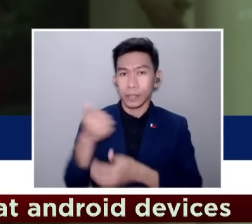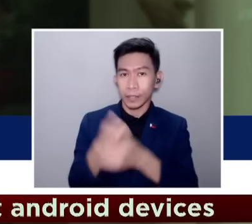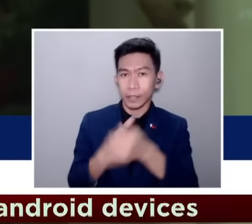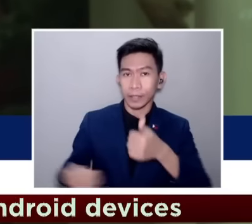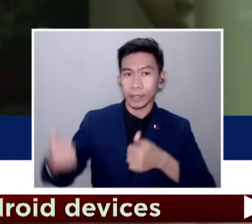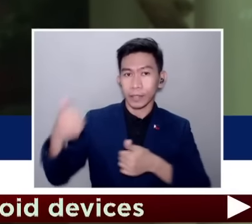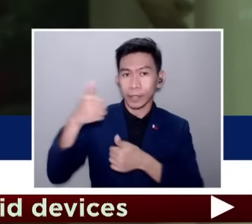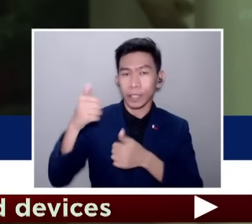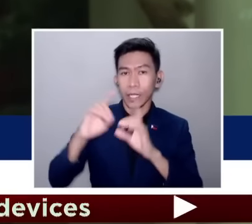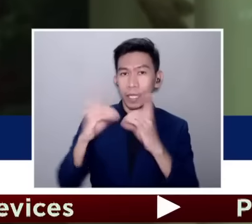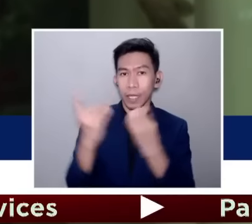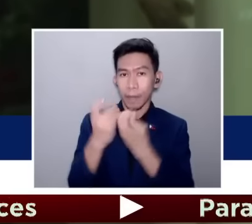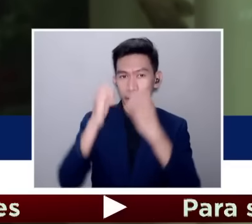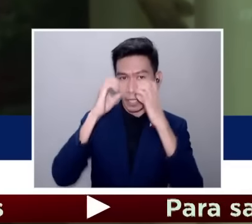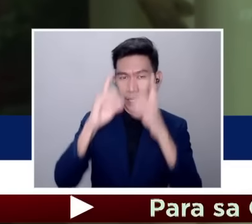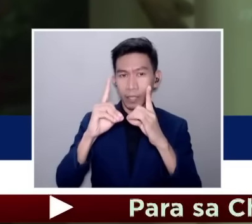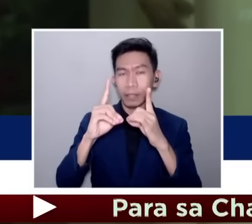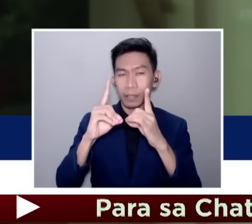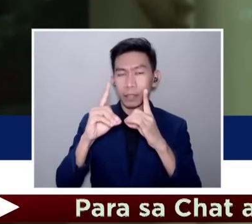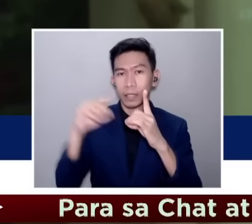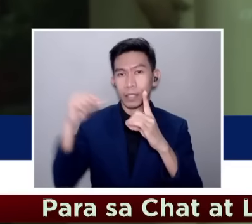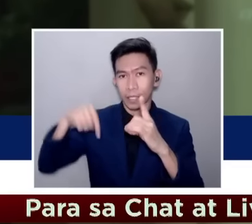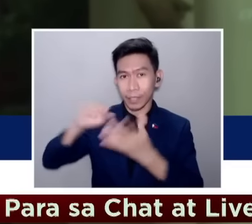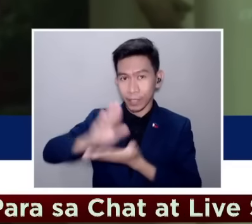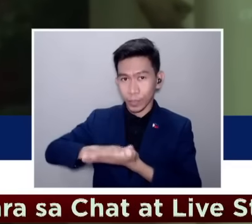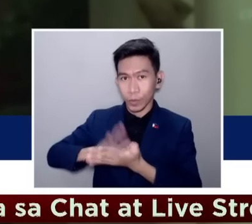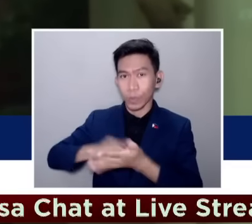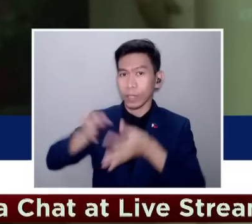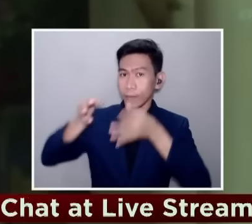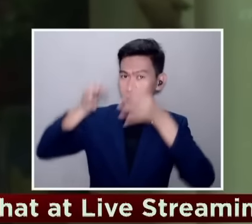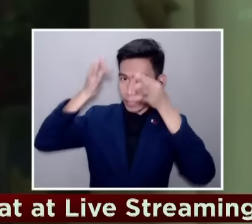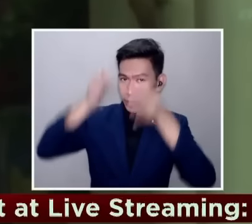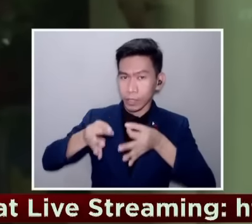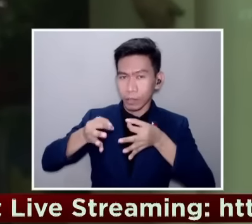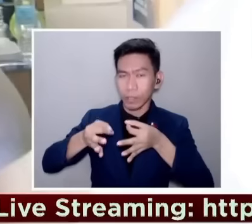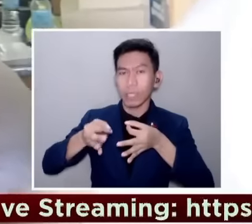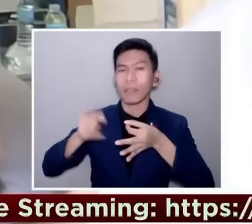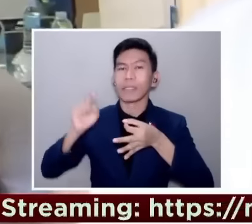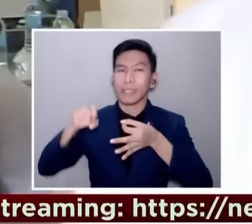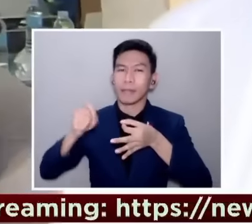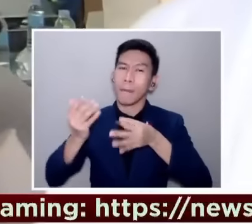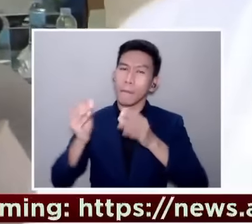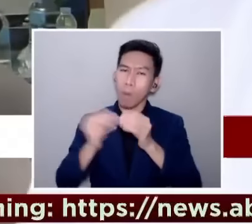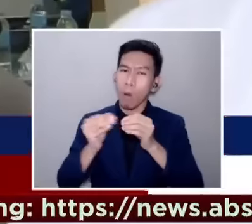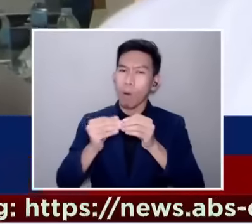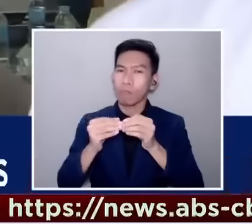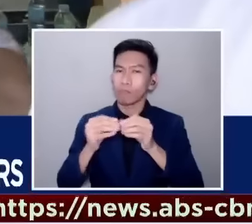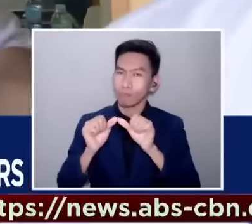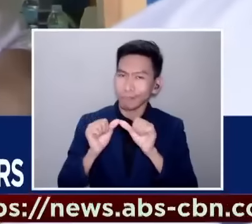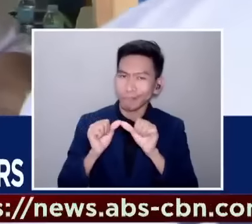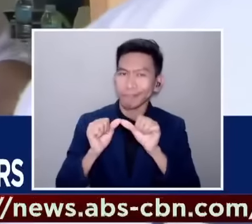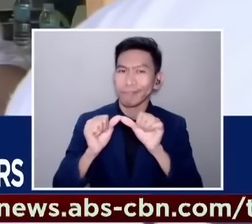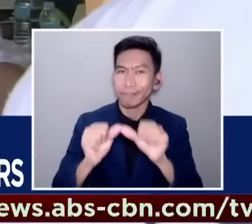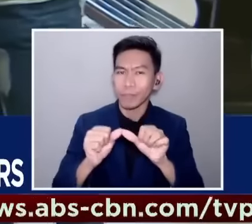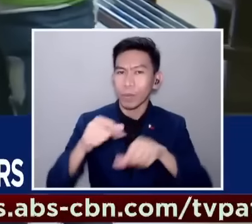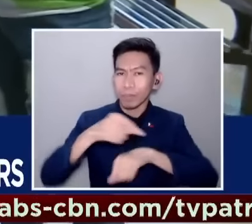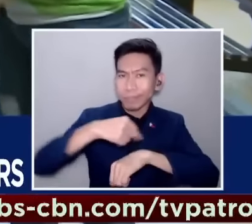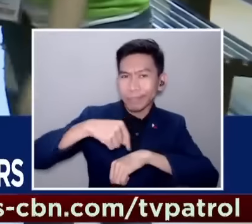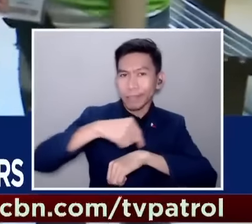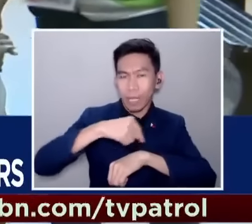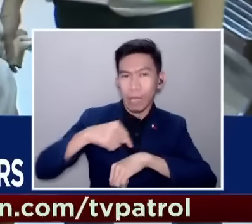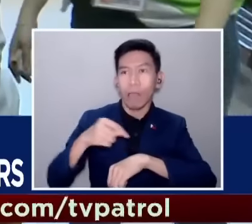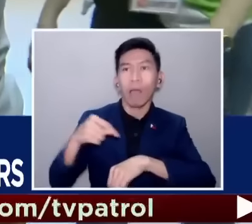DepEd Supervisor Officials dito sa eskwelahan na ito ay mag-extend kung talagang hindi maayos agad. Dahil meron at